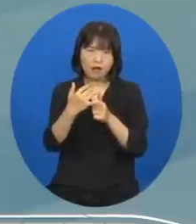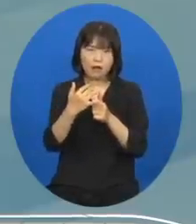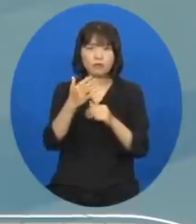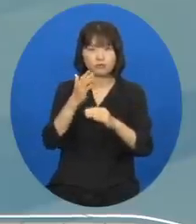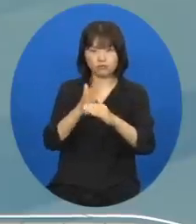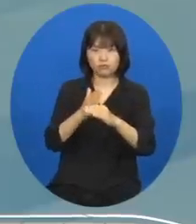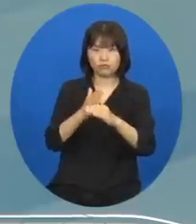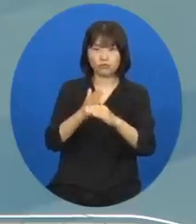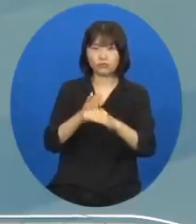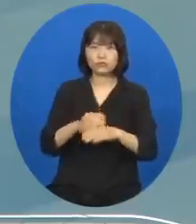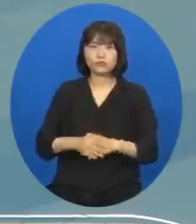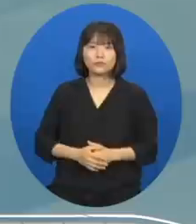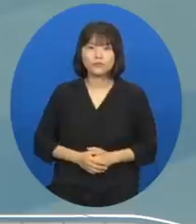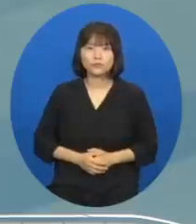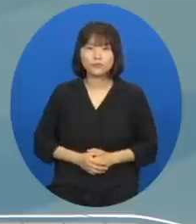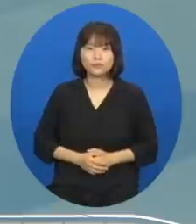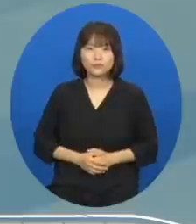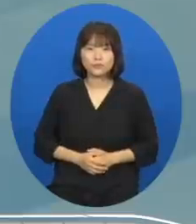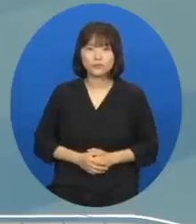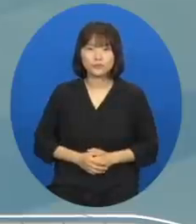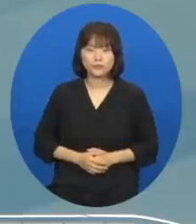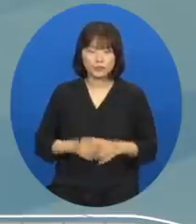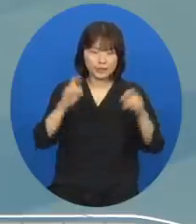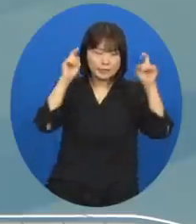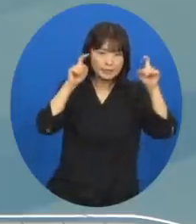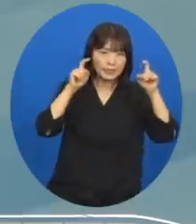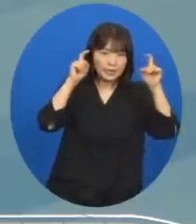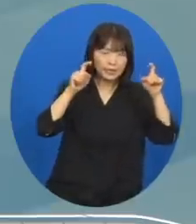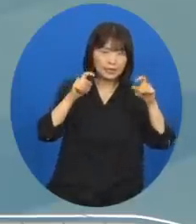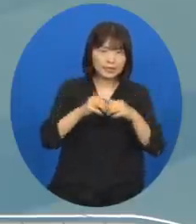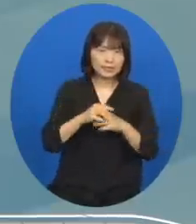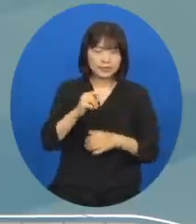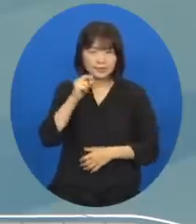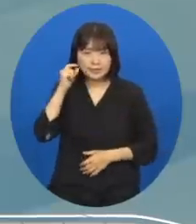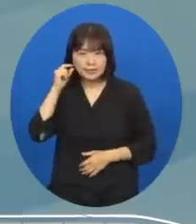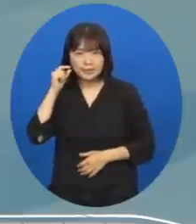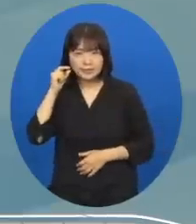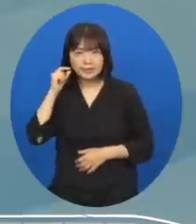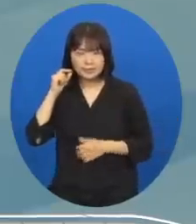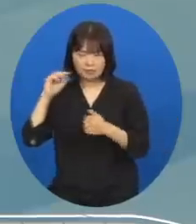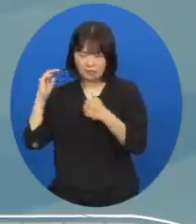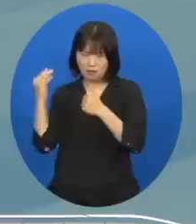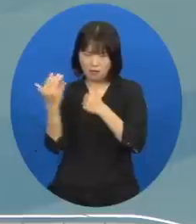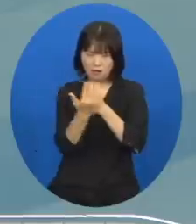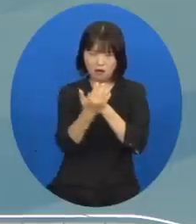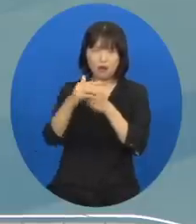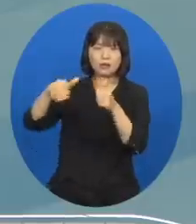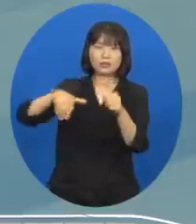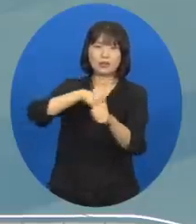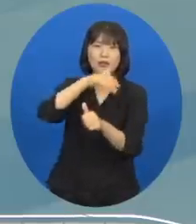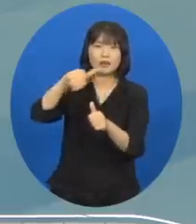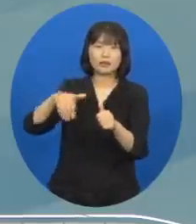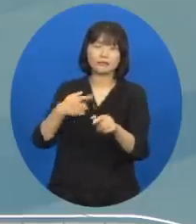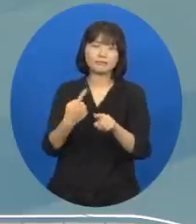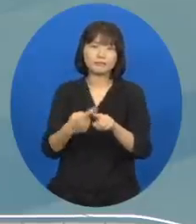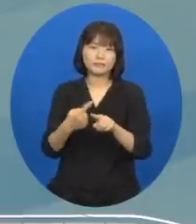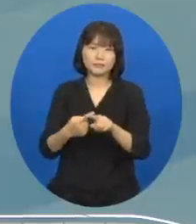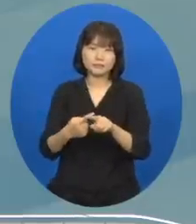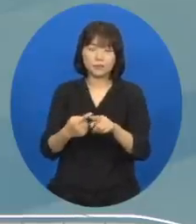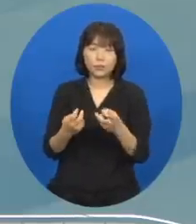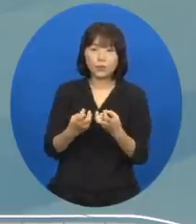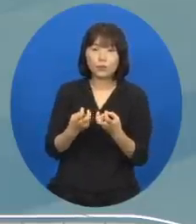있습니다. 마치 양이 이리들에 둘러싸여 있는 것 같습니다. 어떻게 해야